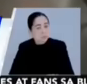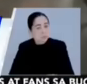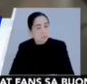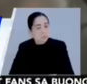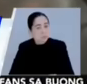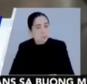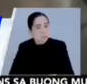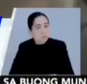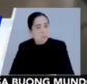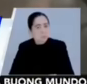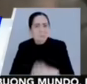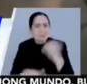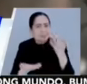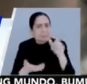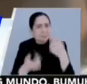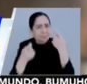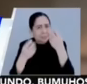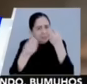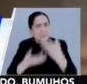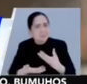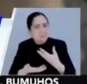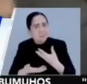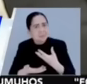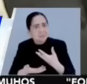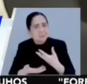That is what you're trying to tell us.